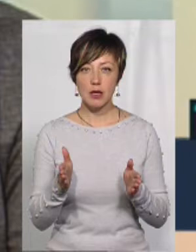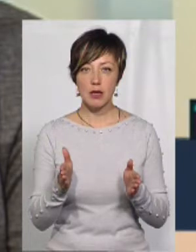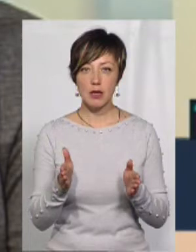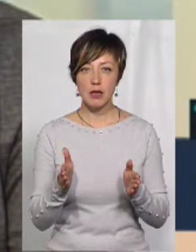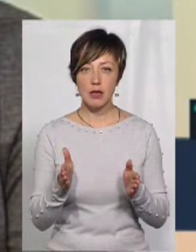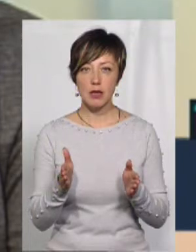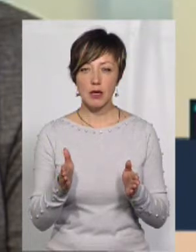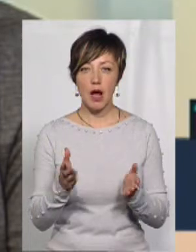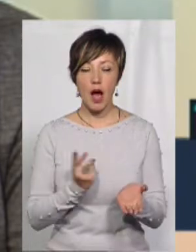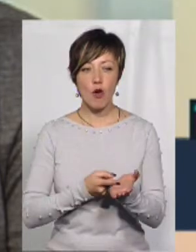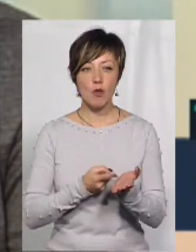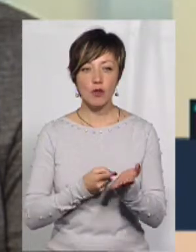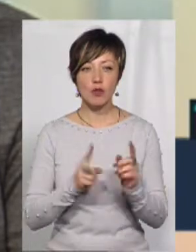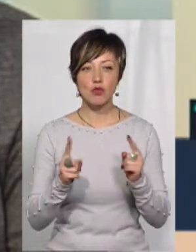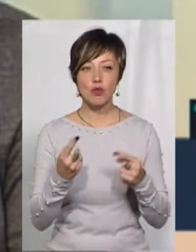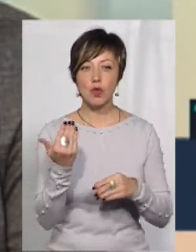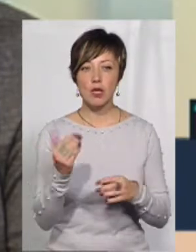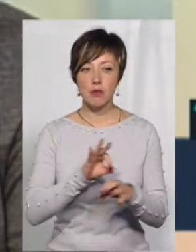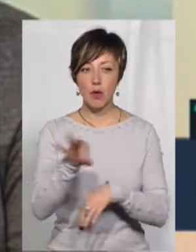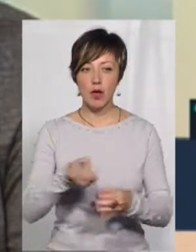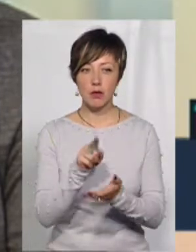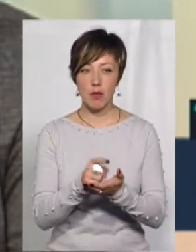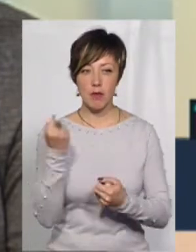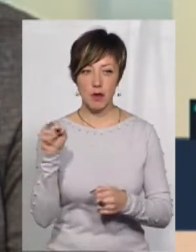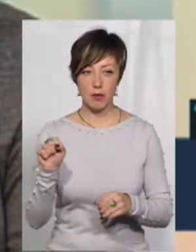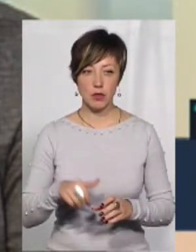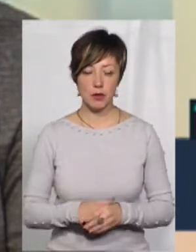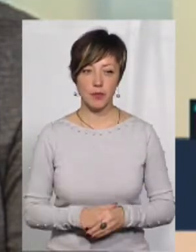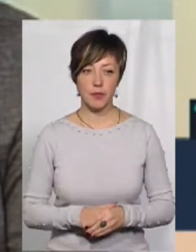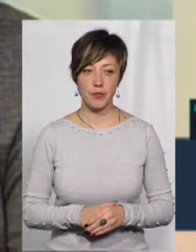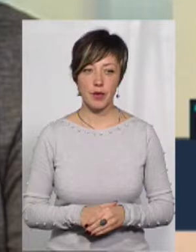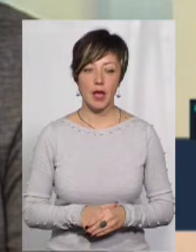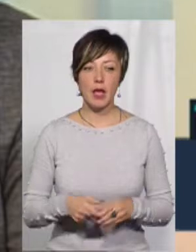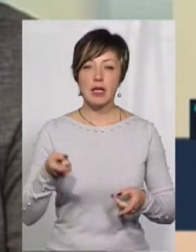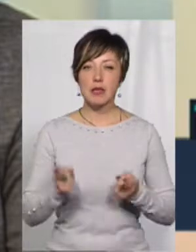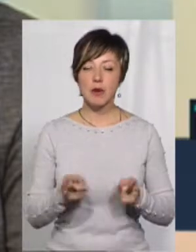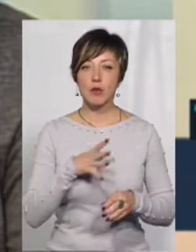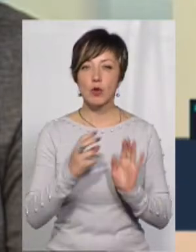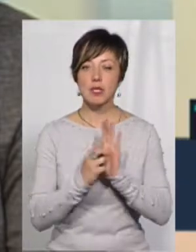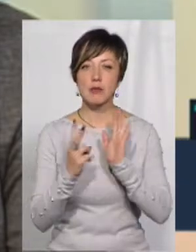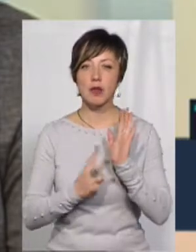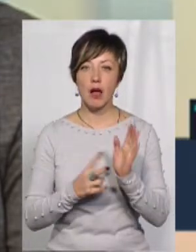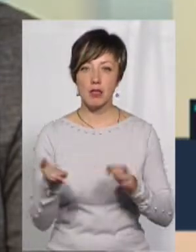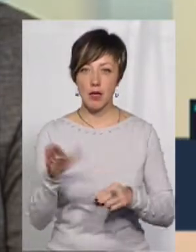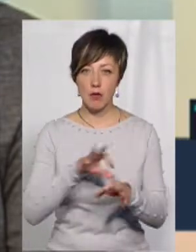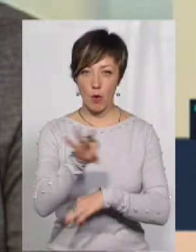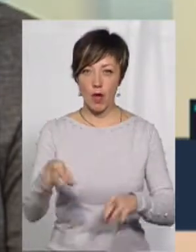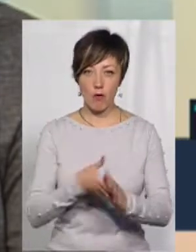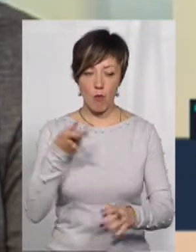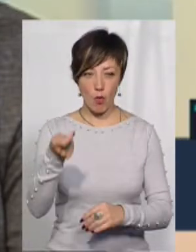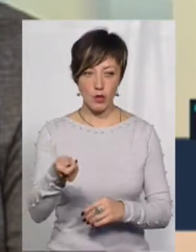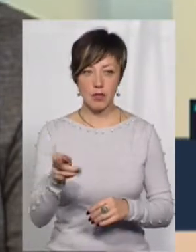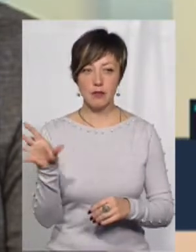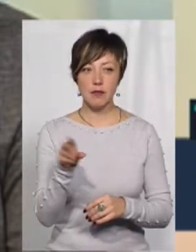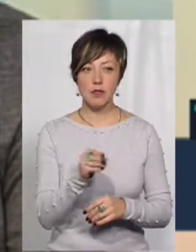скільки аргументувати, чому саме їхній проєкт має перемогти. Насправді там було 17 проєктів поданих,